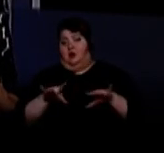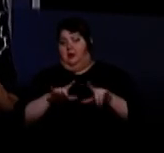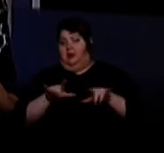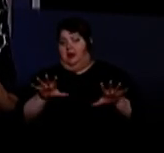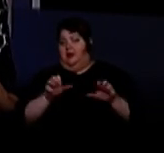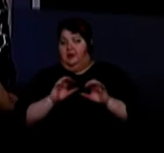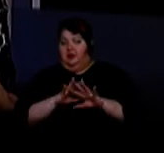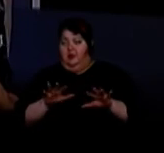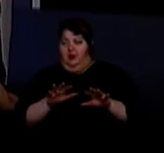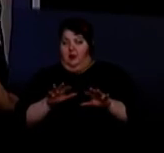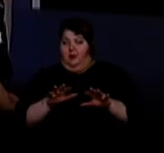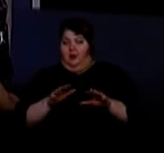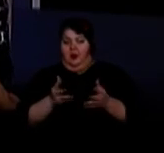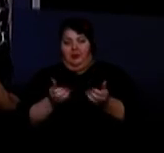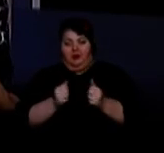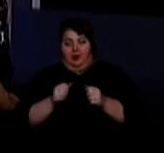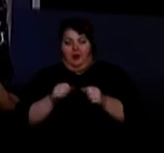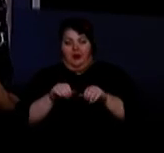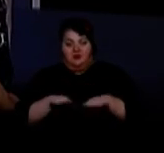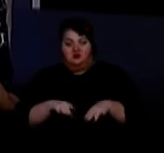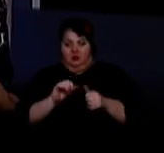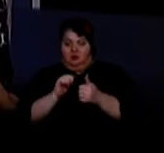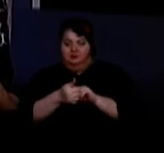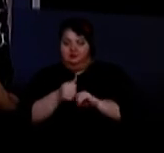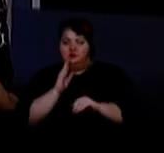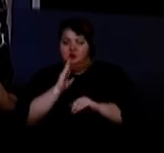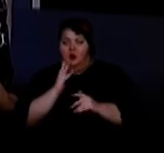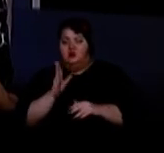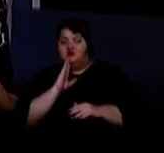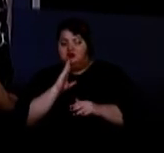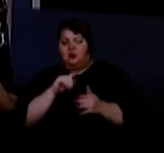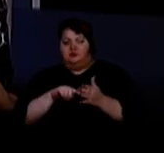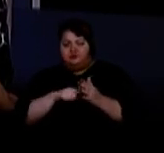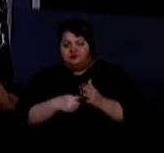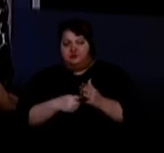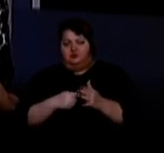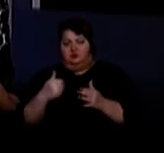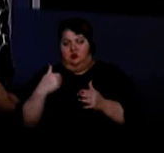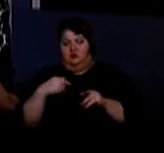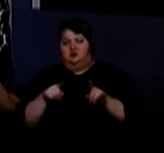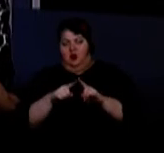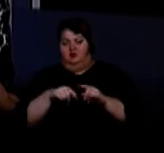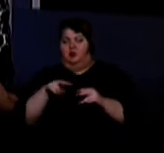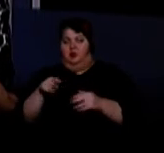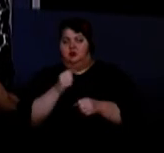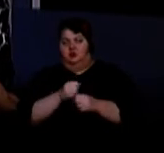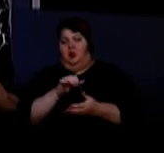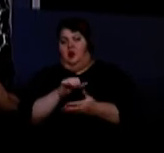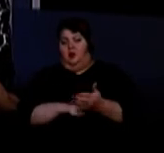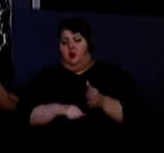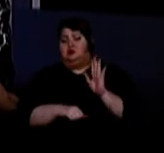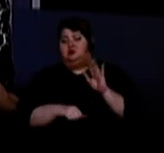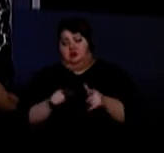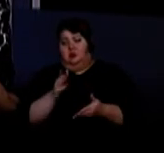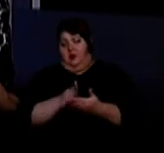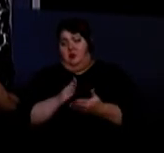принимаем решения за женщину. И если женщина будет настаивать и скажет, я все равно пойду сделаю аборт, ты